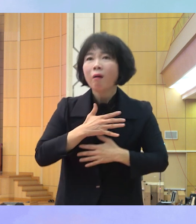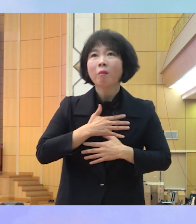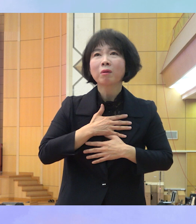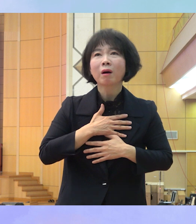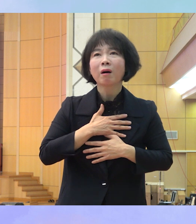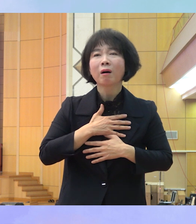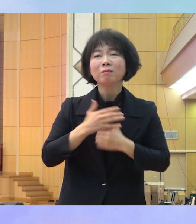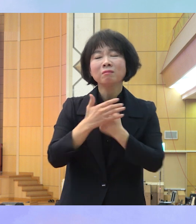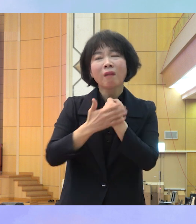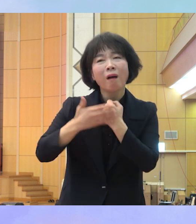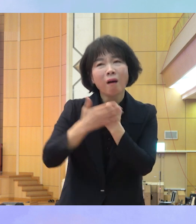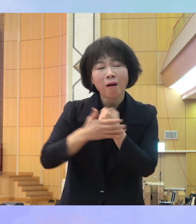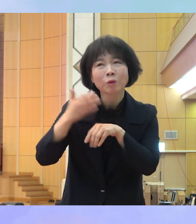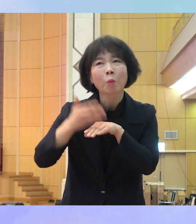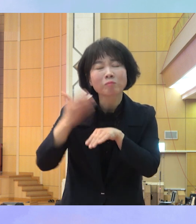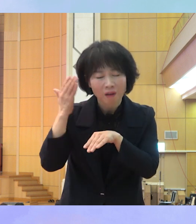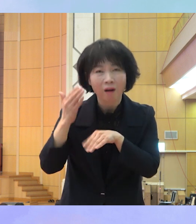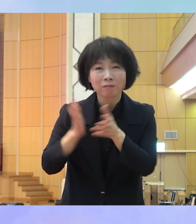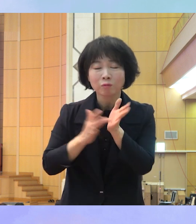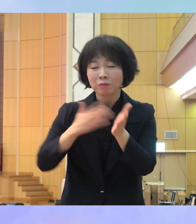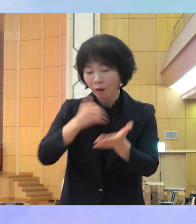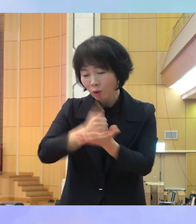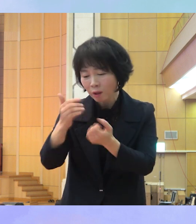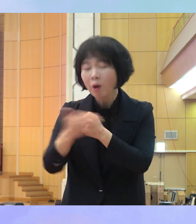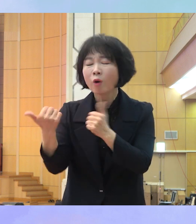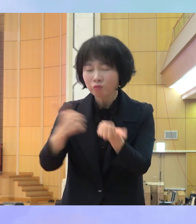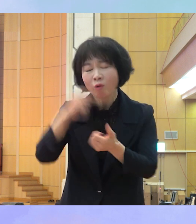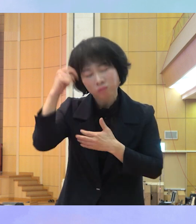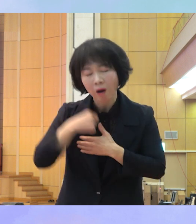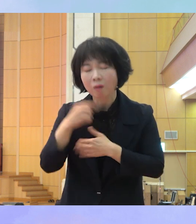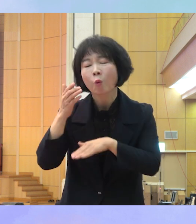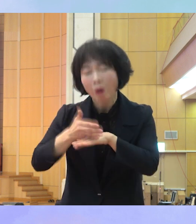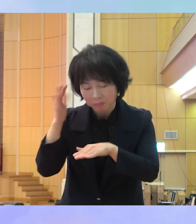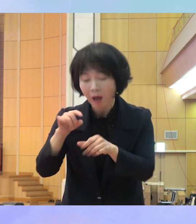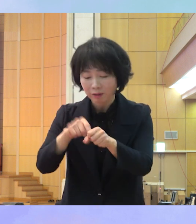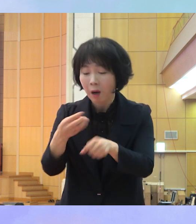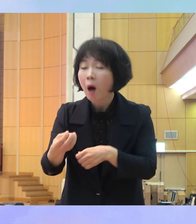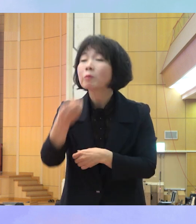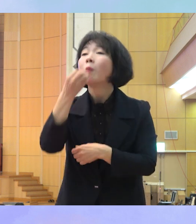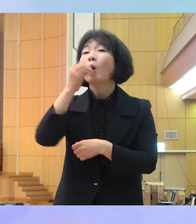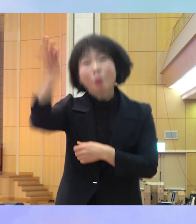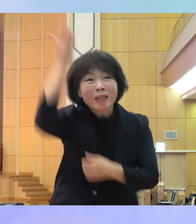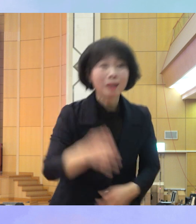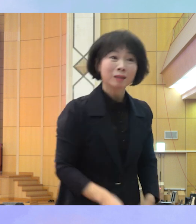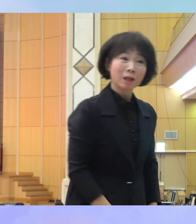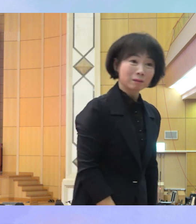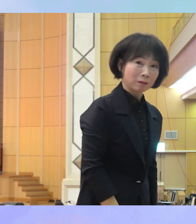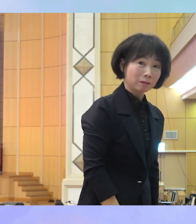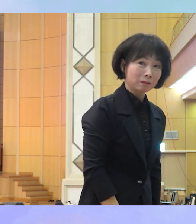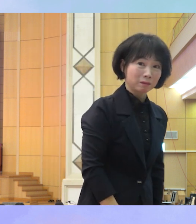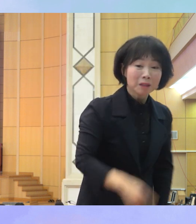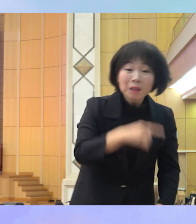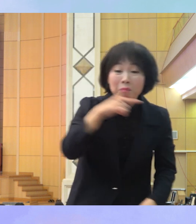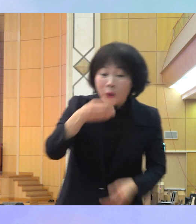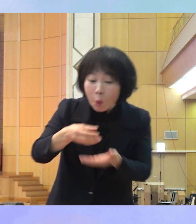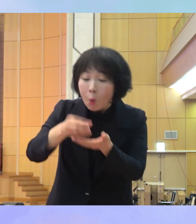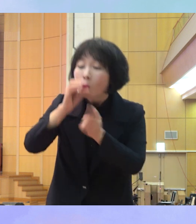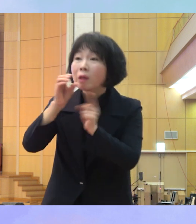피로구나, 생명의 음료로구나, 이렇게 믿음으로 떡을 먹고 마셔야